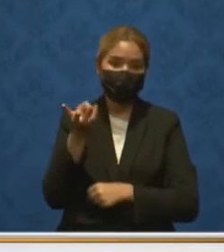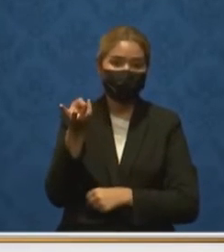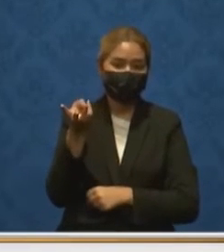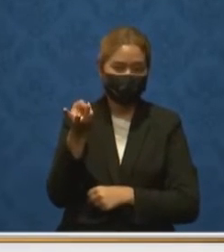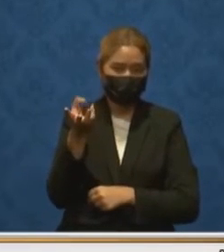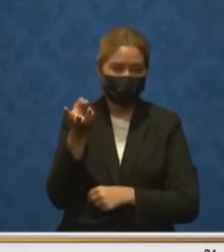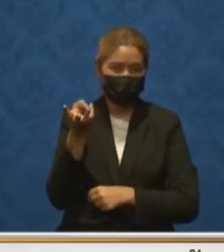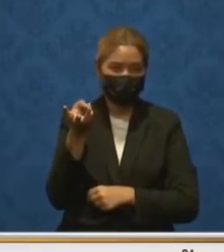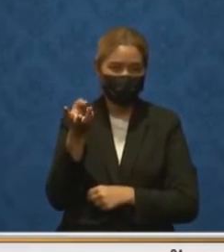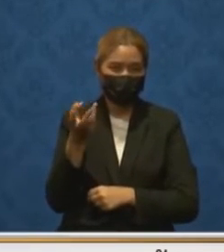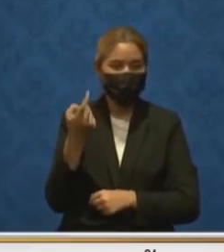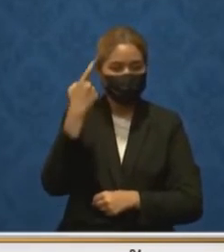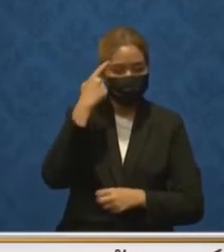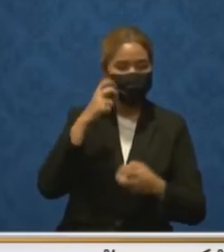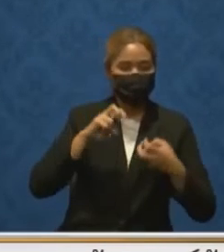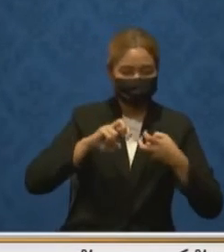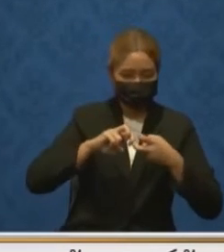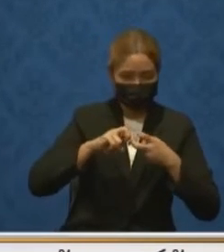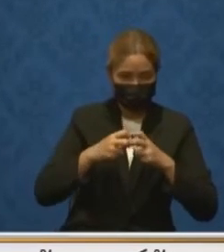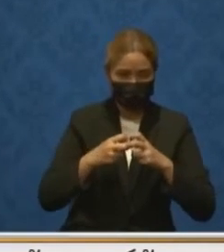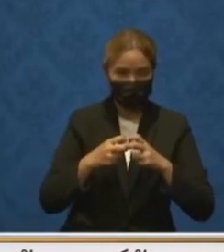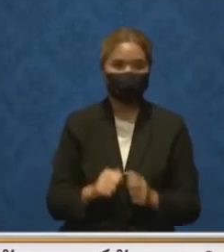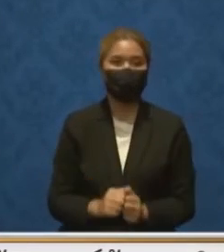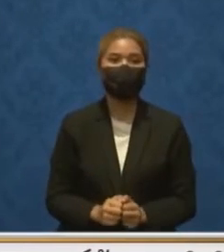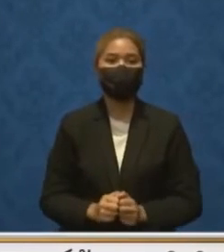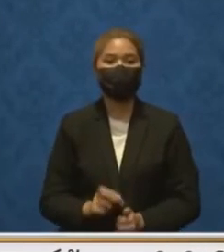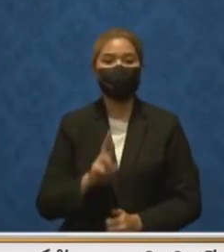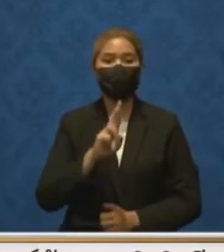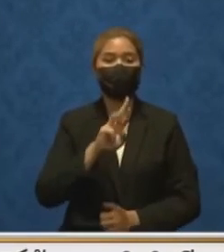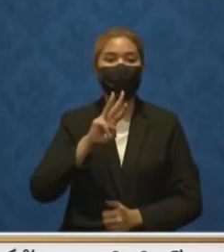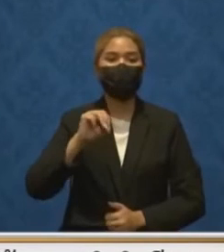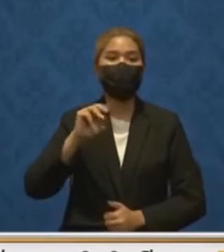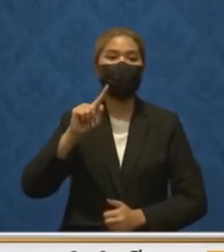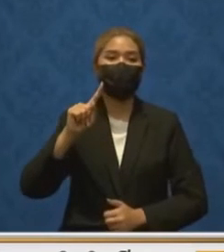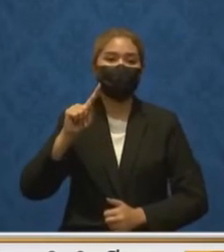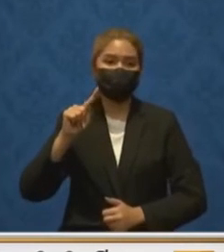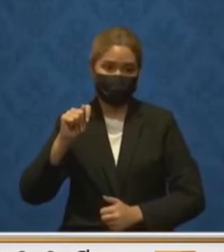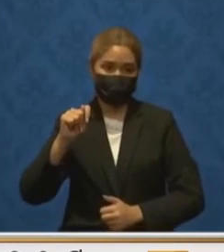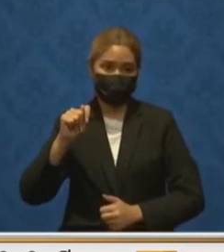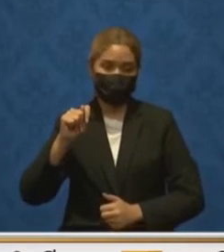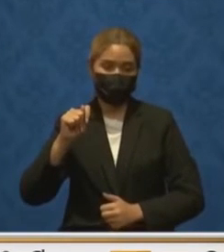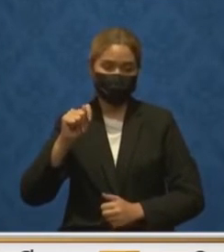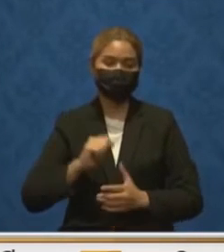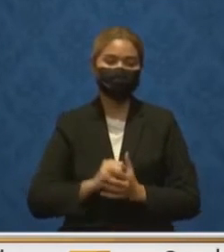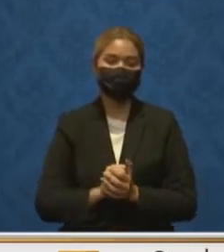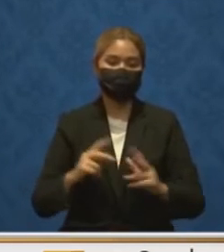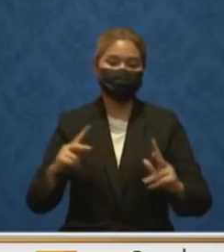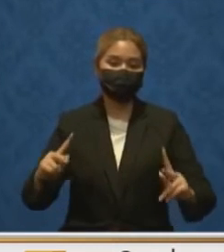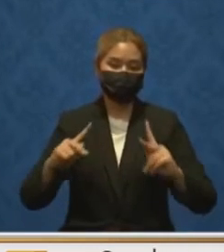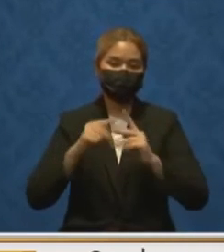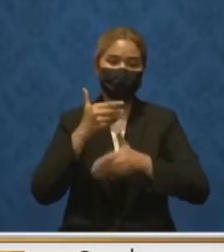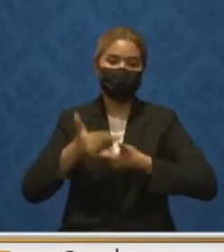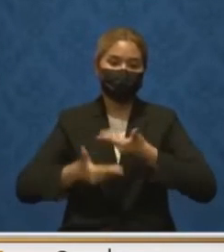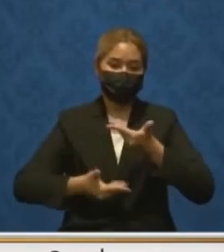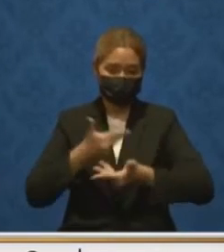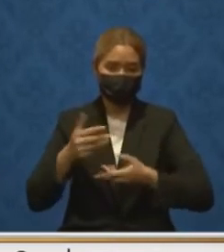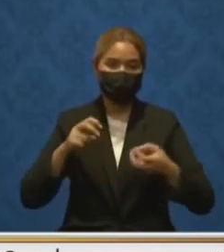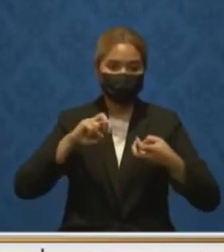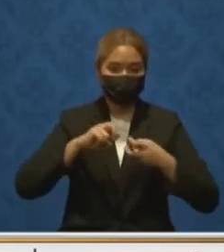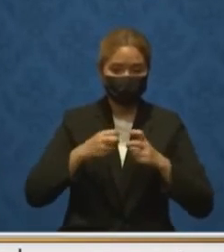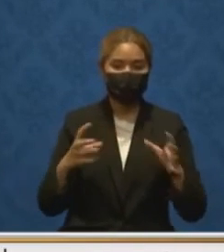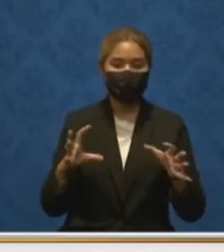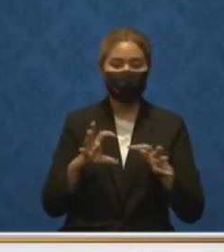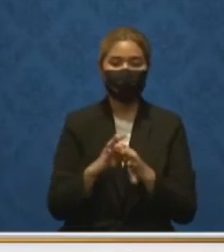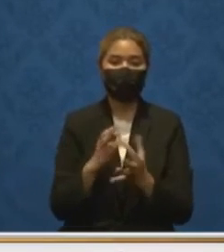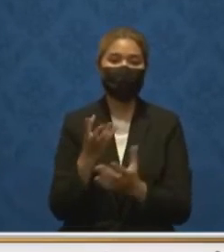วรัฐมนตรีพานิตตองหัดขายขาวบ้างแล้วก็รู้จักขายกลิ่นขายรสช